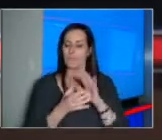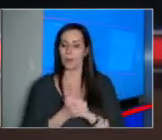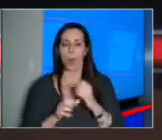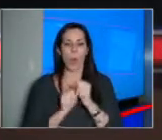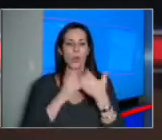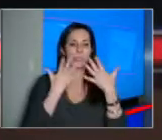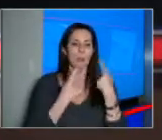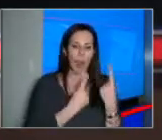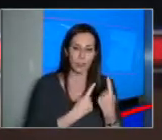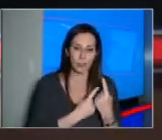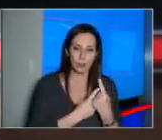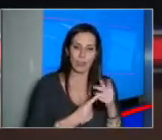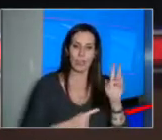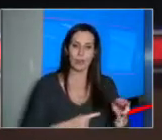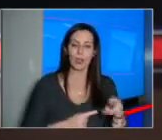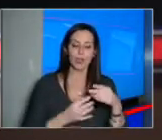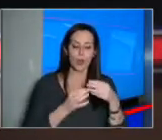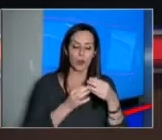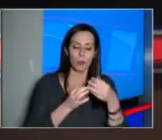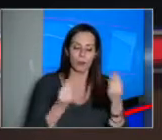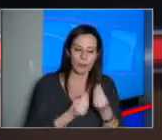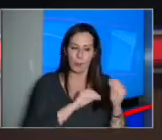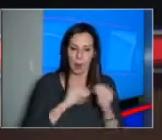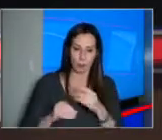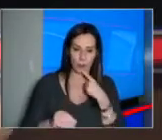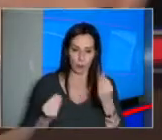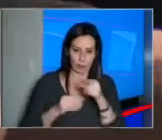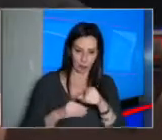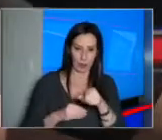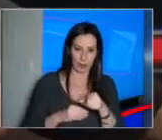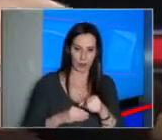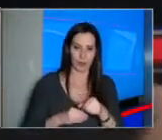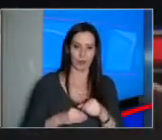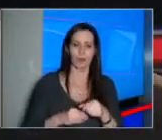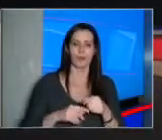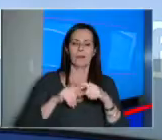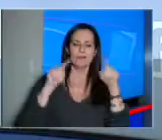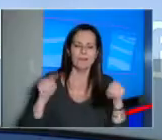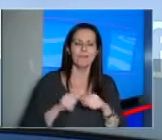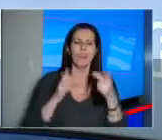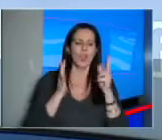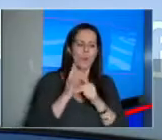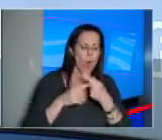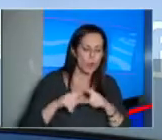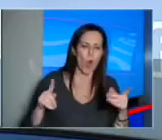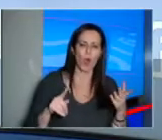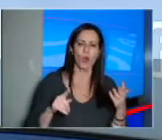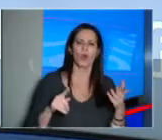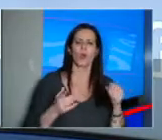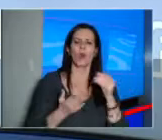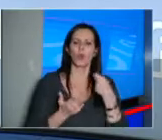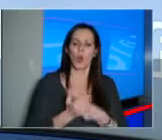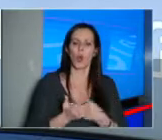הסיפור שלו עצמו, אם יש לו פריטים להעביר לנו, ואני מדברת על דברים כאלה, זכותונים, תמונות,